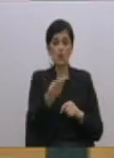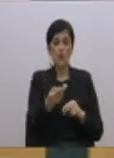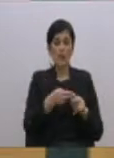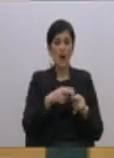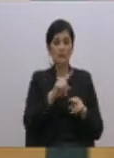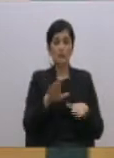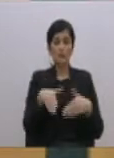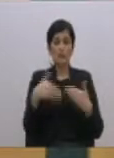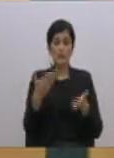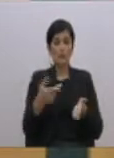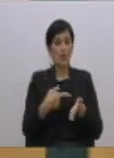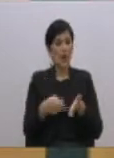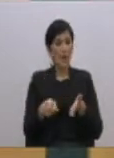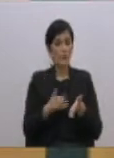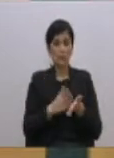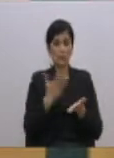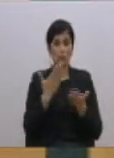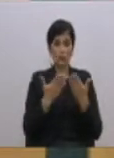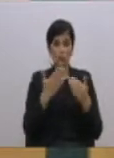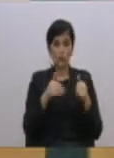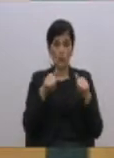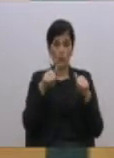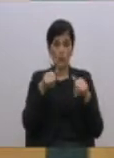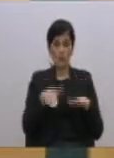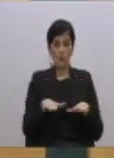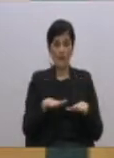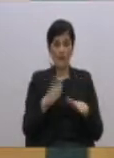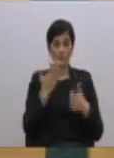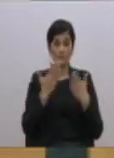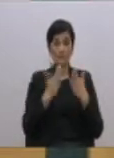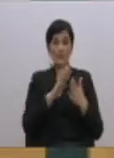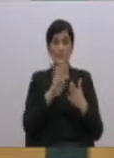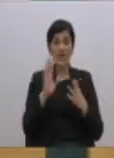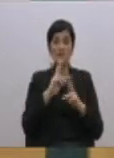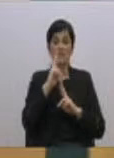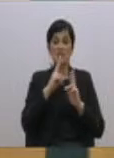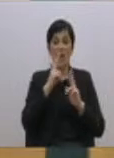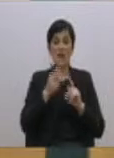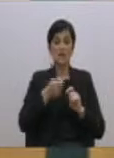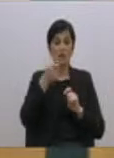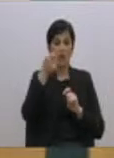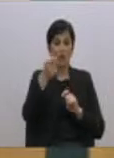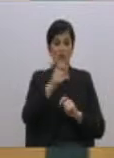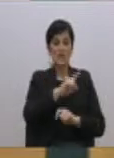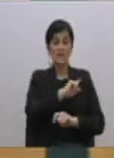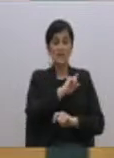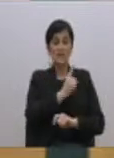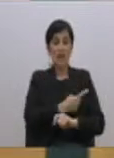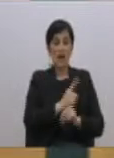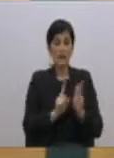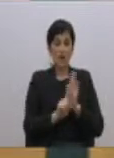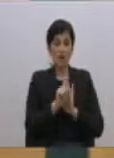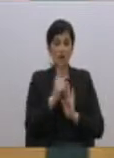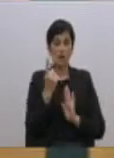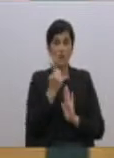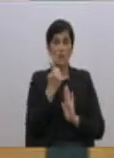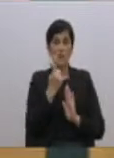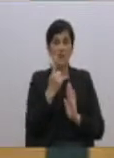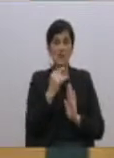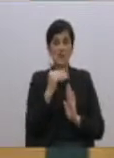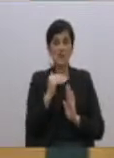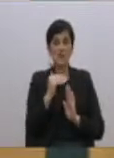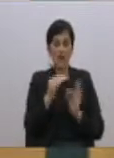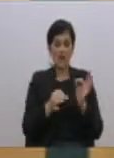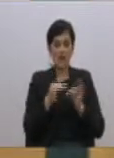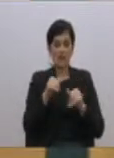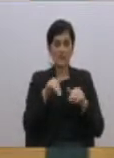შემოთავაზებით გამორიცხული, თუ კი გადაწყვეტილება არ გასაჩივდება და შევაწალაში პირველი ინსტანციის გადაწყვეტილება, რა თქმა უნდა,